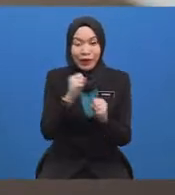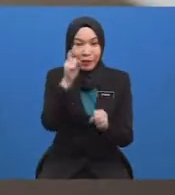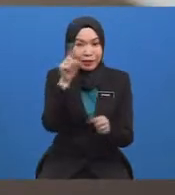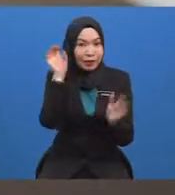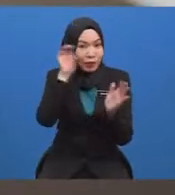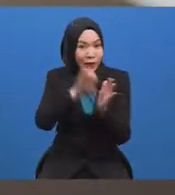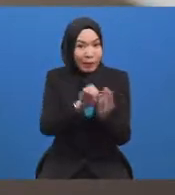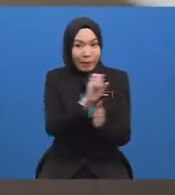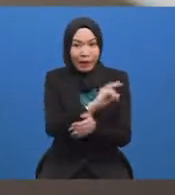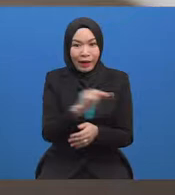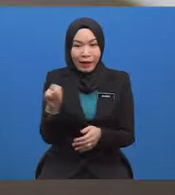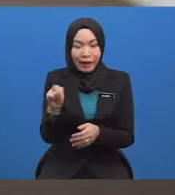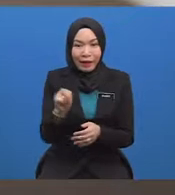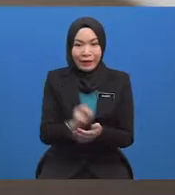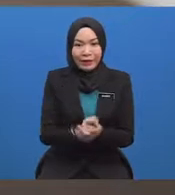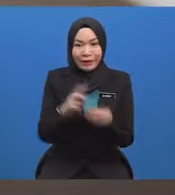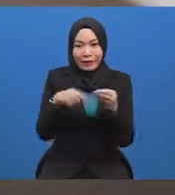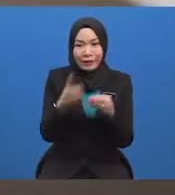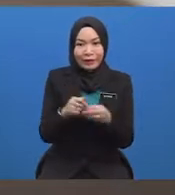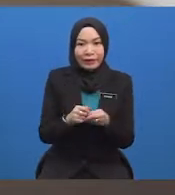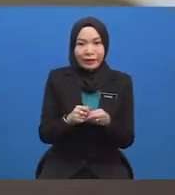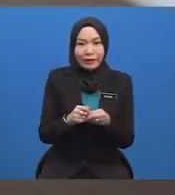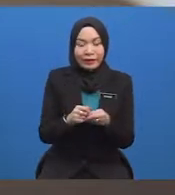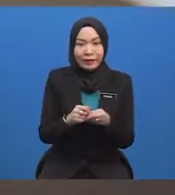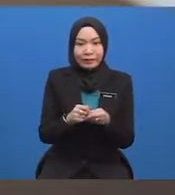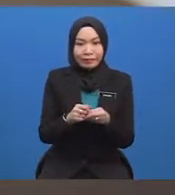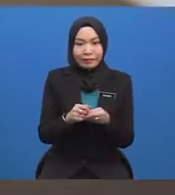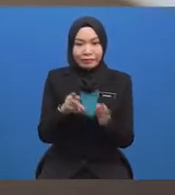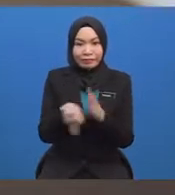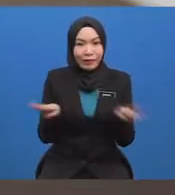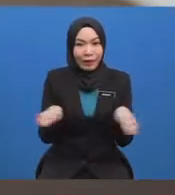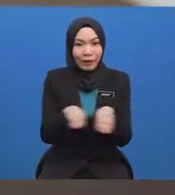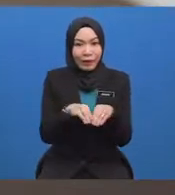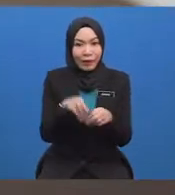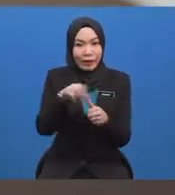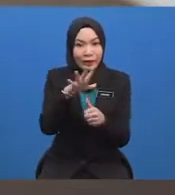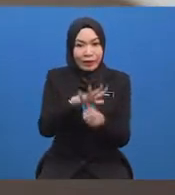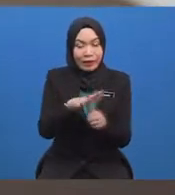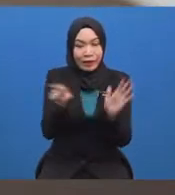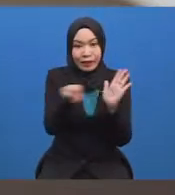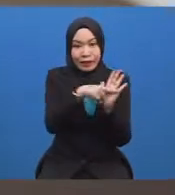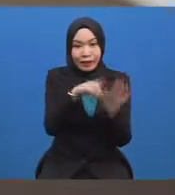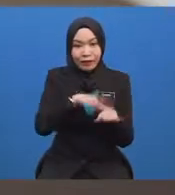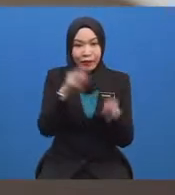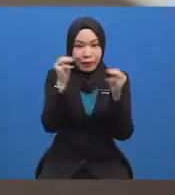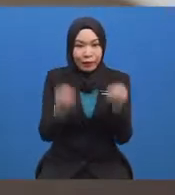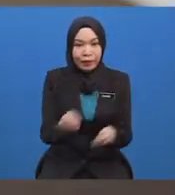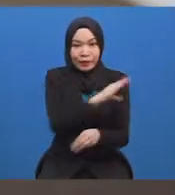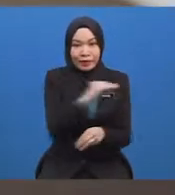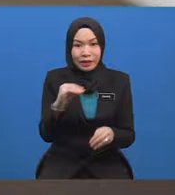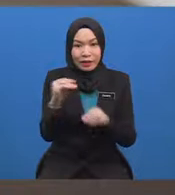gambaran tentang pelbagai impak negatif terhadap manusia dan alam sekitar